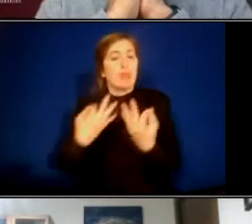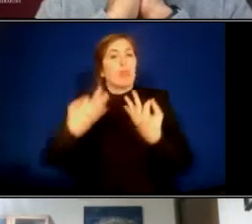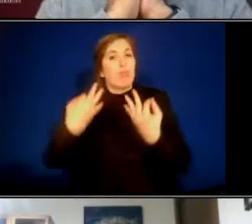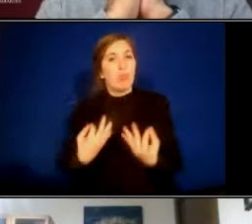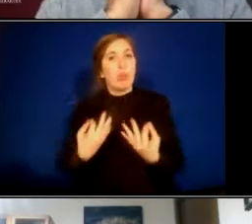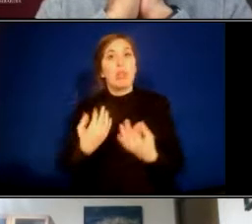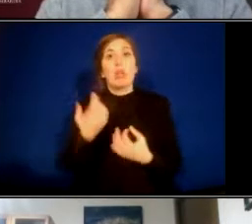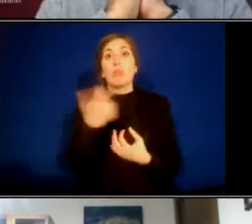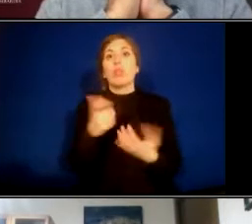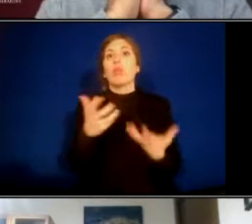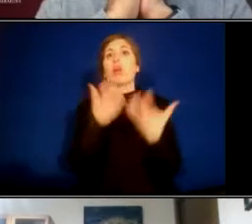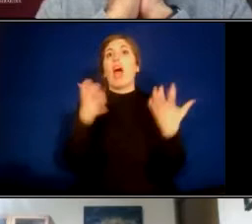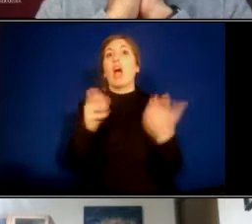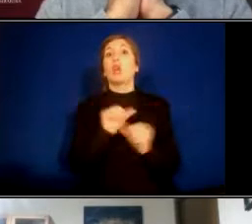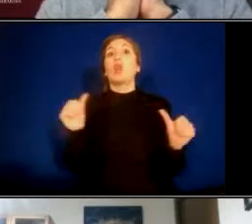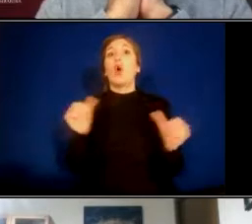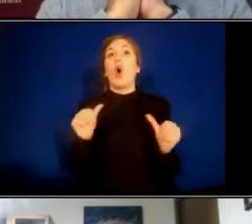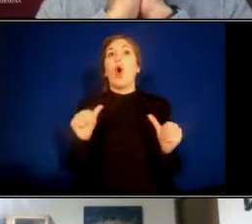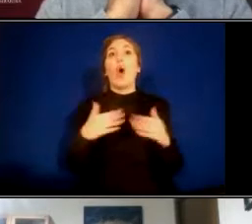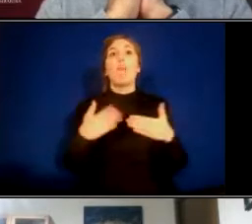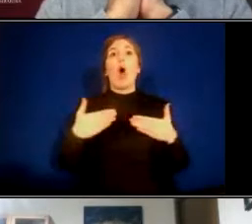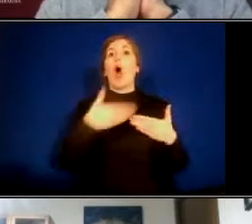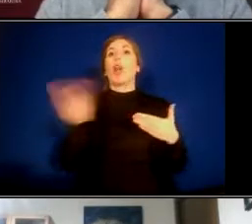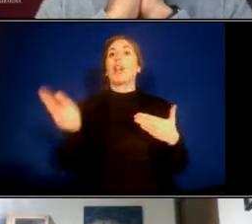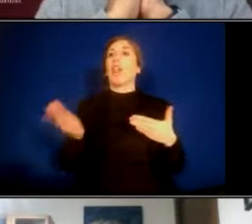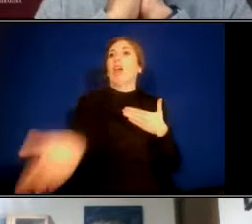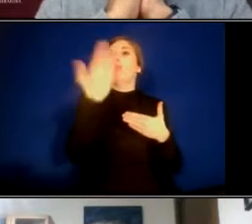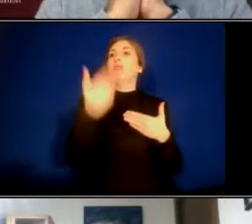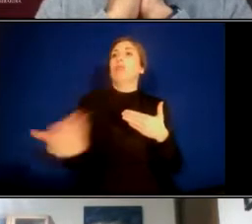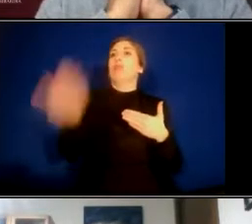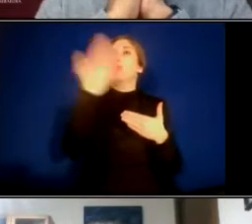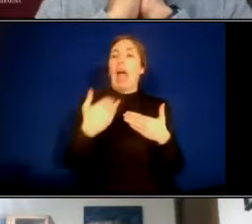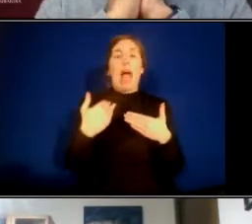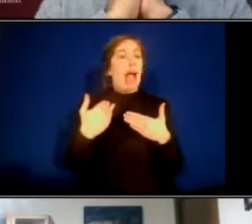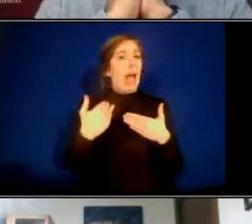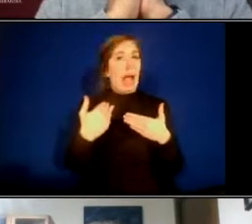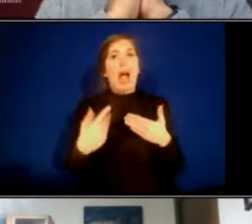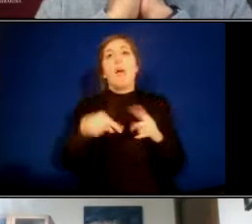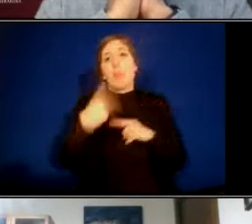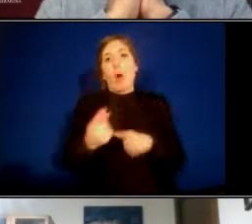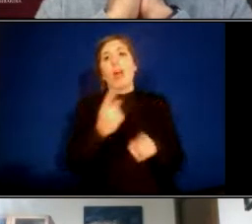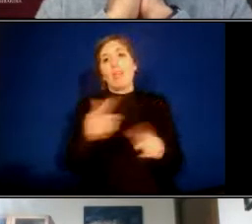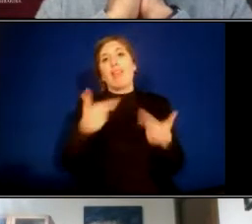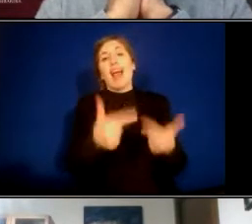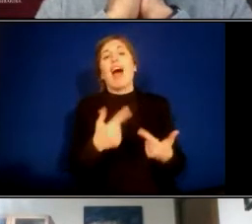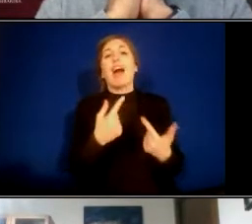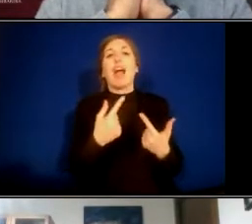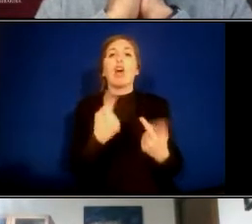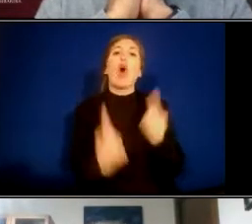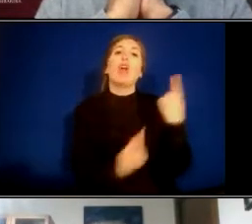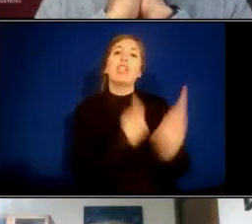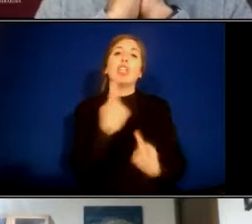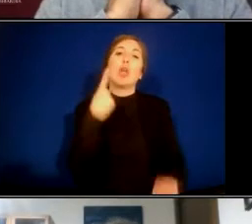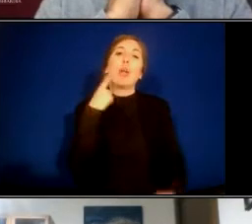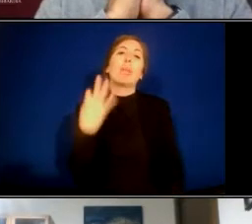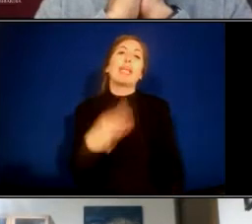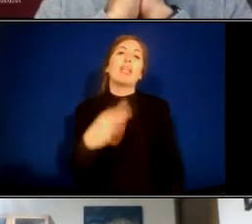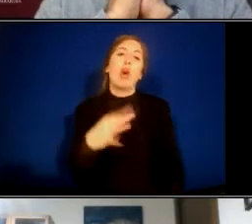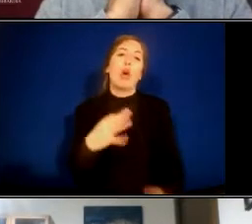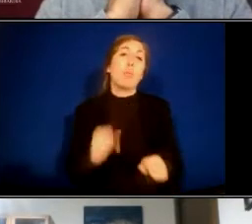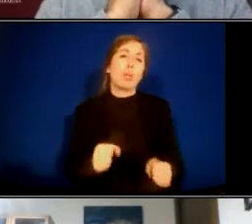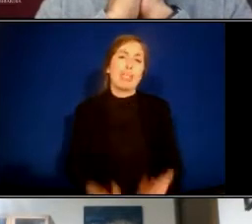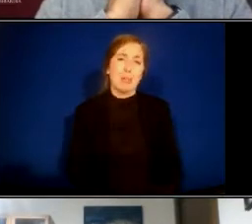porta, ma di creare condizioni appunto che siano quelle possibili, le migliori possibili.